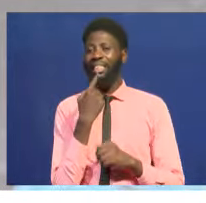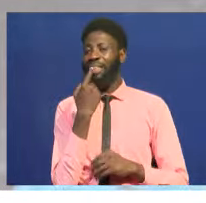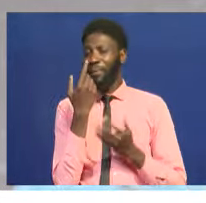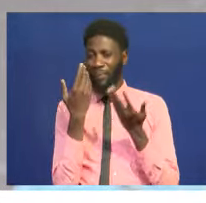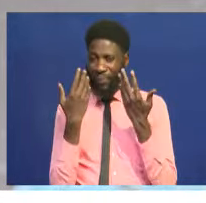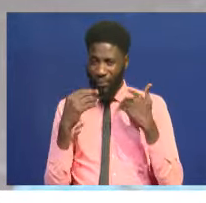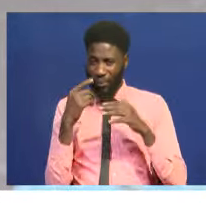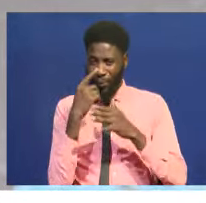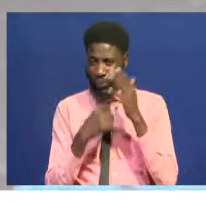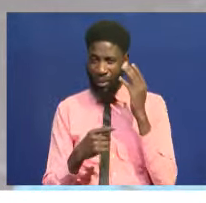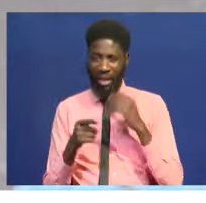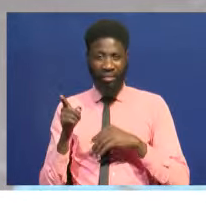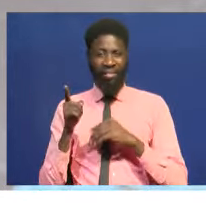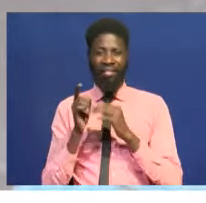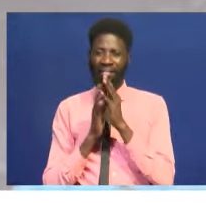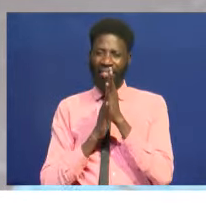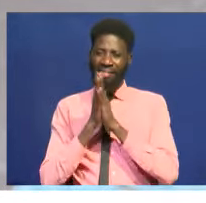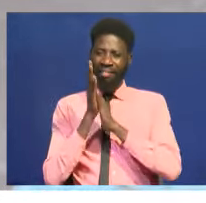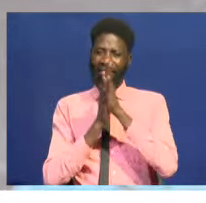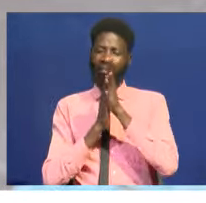ambitious,